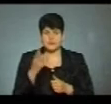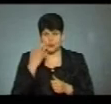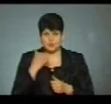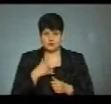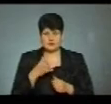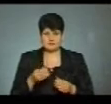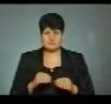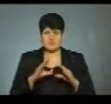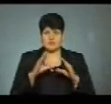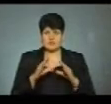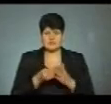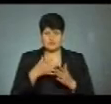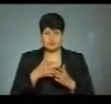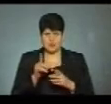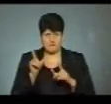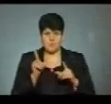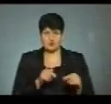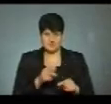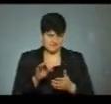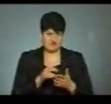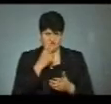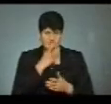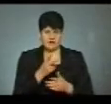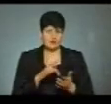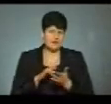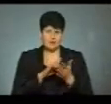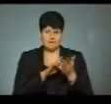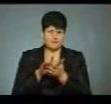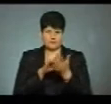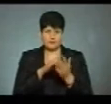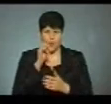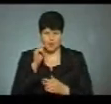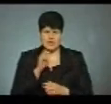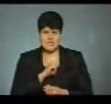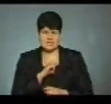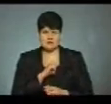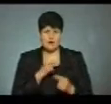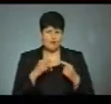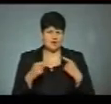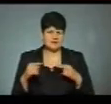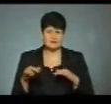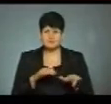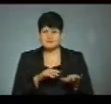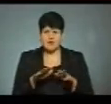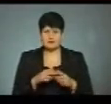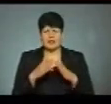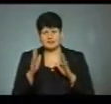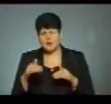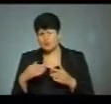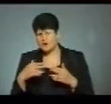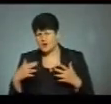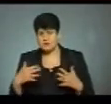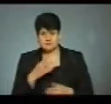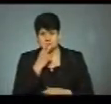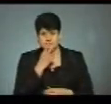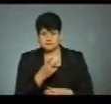там ціну на проїзд. Видно. Я, мандруючи по Україні, по різних заходах, там, таборах і тому подібне,